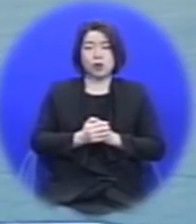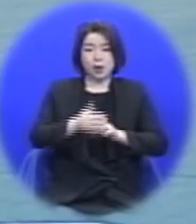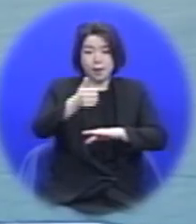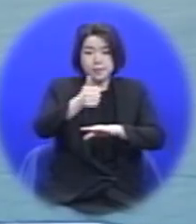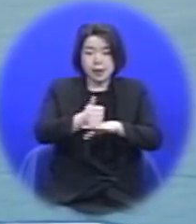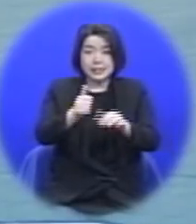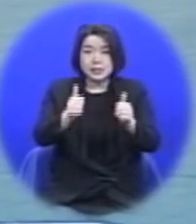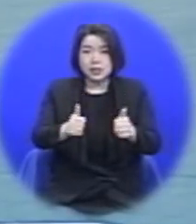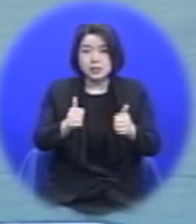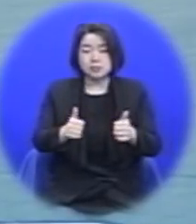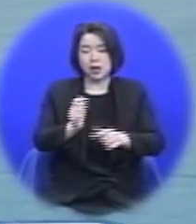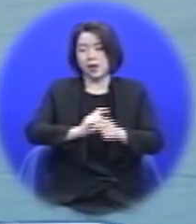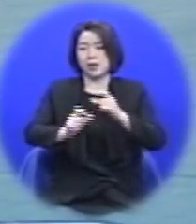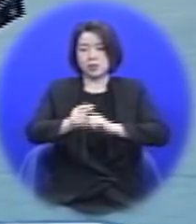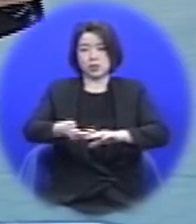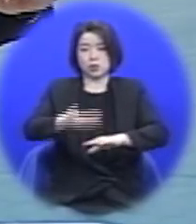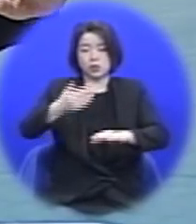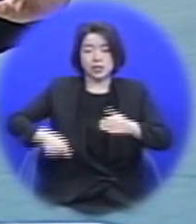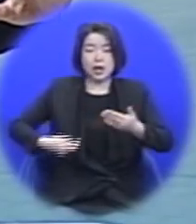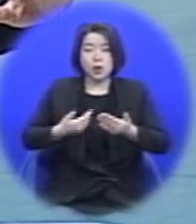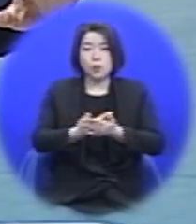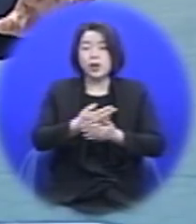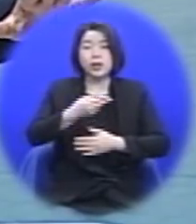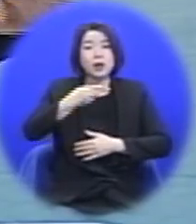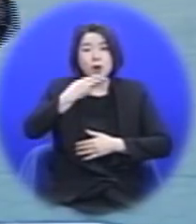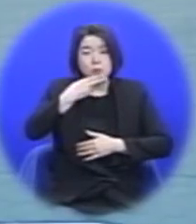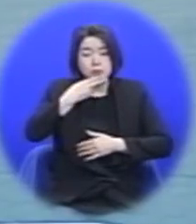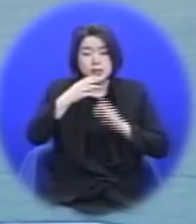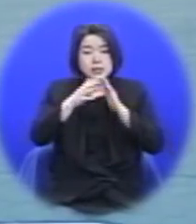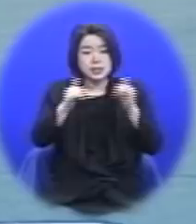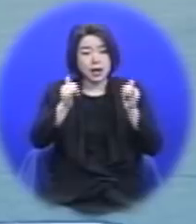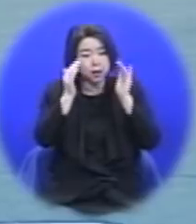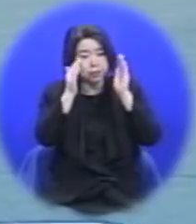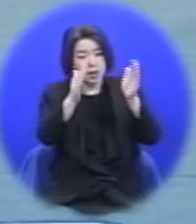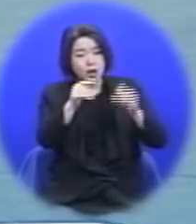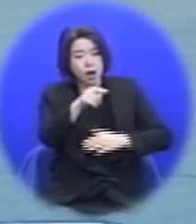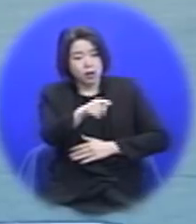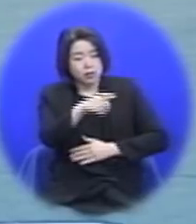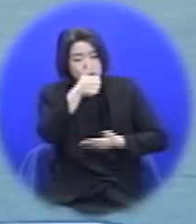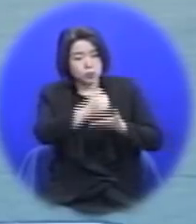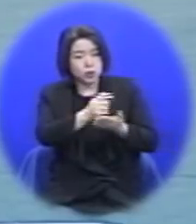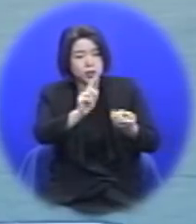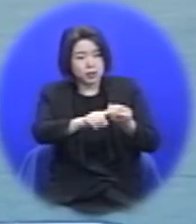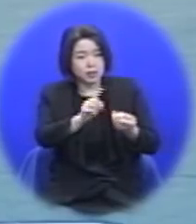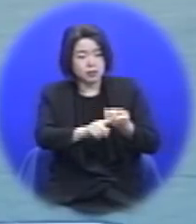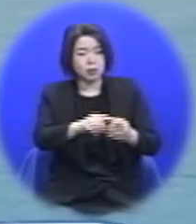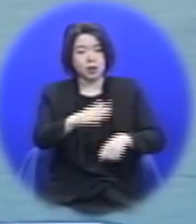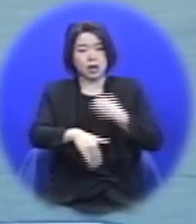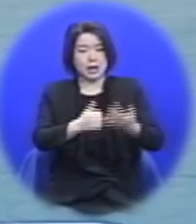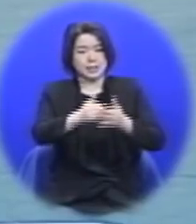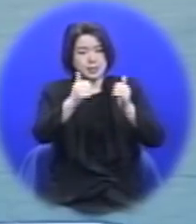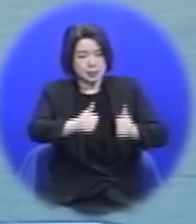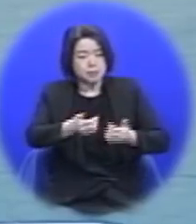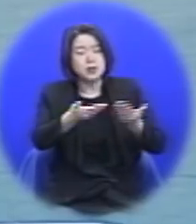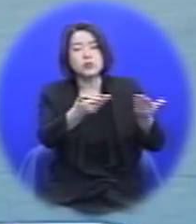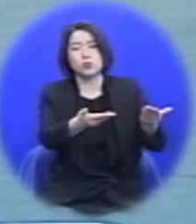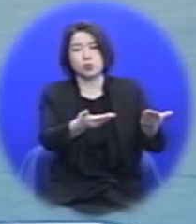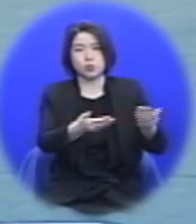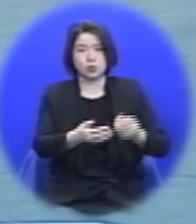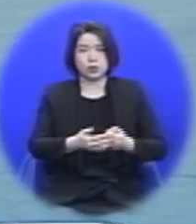심판은 더 이상 회개하지 않는 이들을 향하여 그들이 지은 죄에 대하여 하나님이 심판하시는